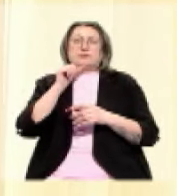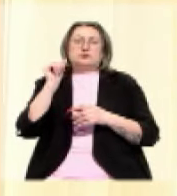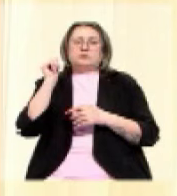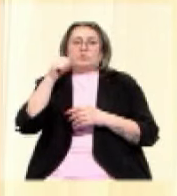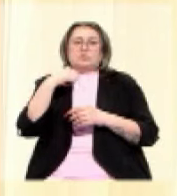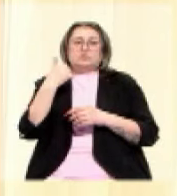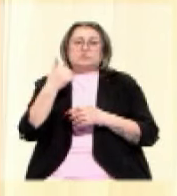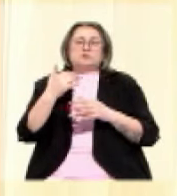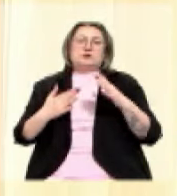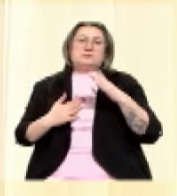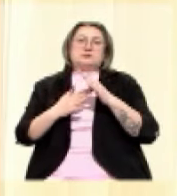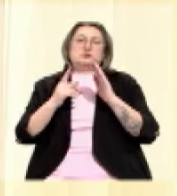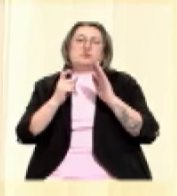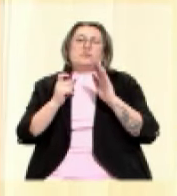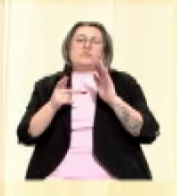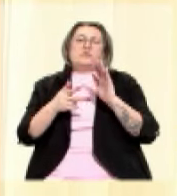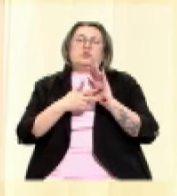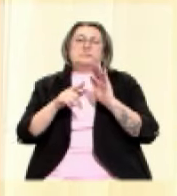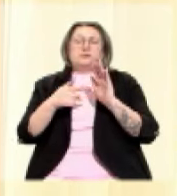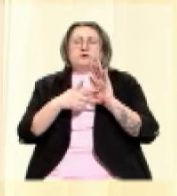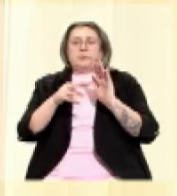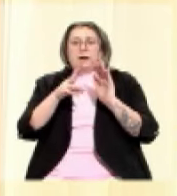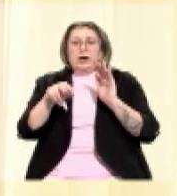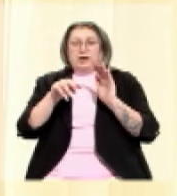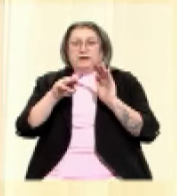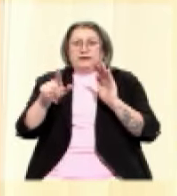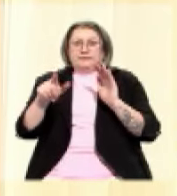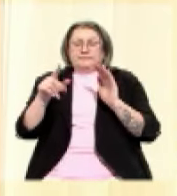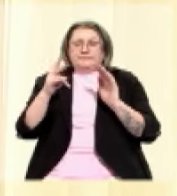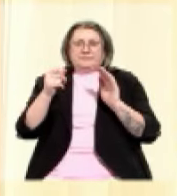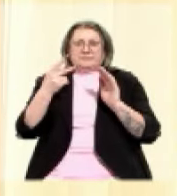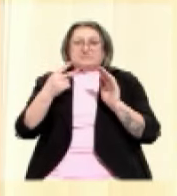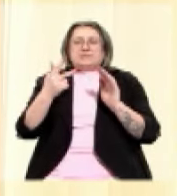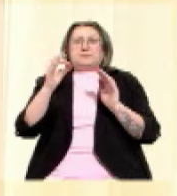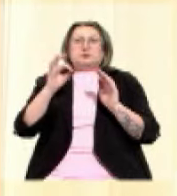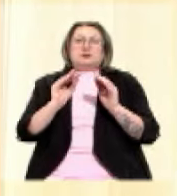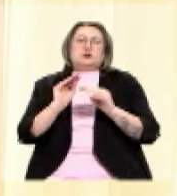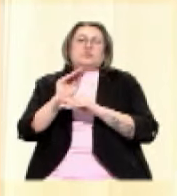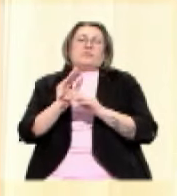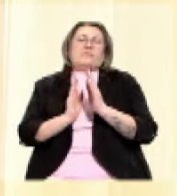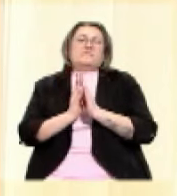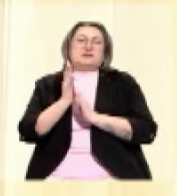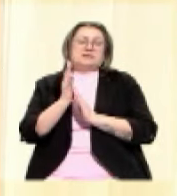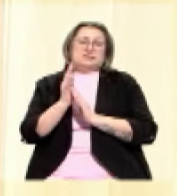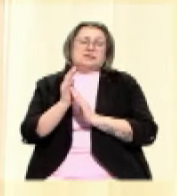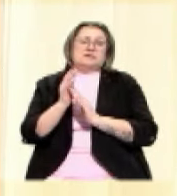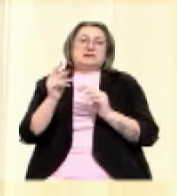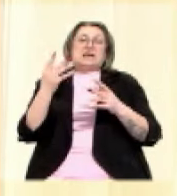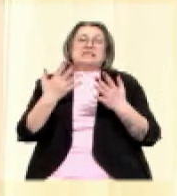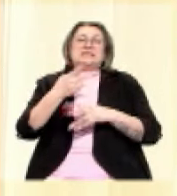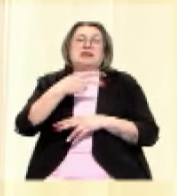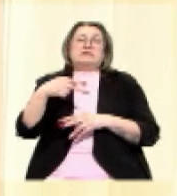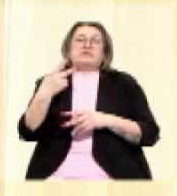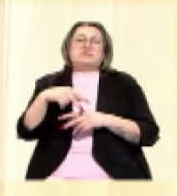салыстырғанда 23% өсіммен 108,8 миллиард теңгеге жетті. 2,8 миллиард теңгеге 7 нысанның күрделі